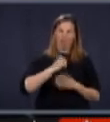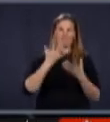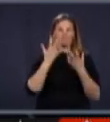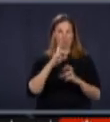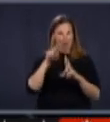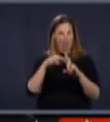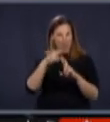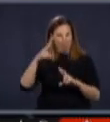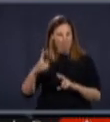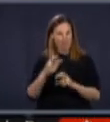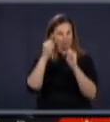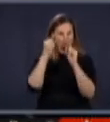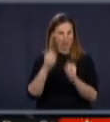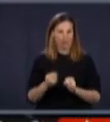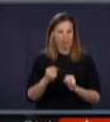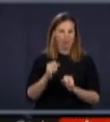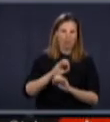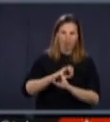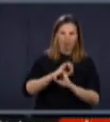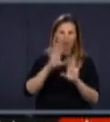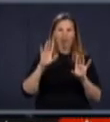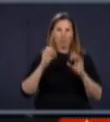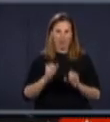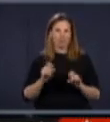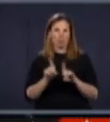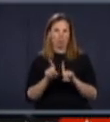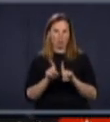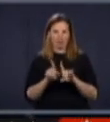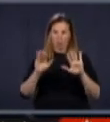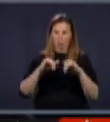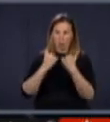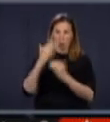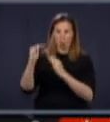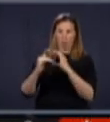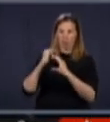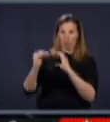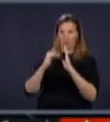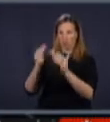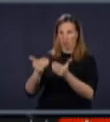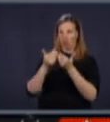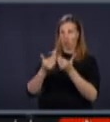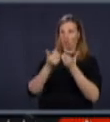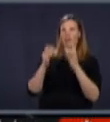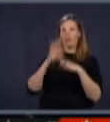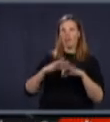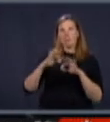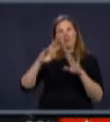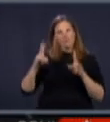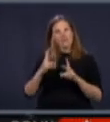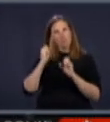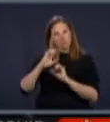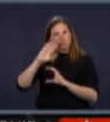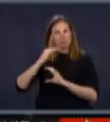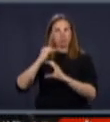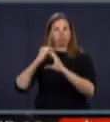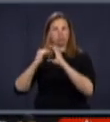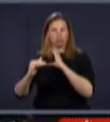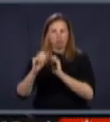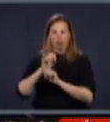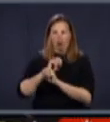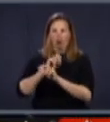un intérêt très, très important pour toutes ces demandes qui nous sont faites et elles vont être traitées très rapidement et je vais vouloir avoir